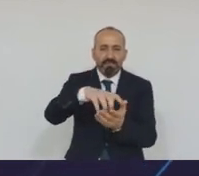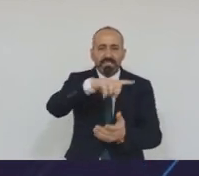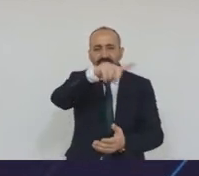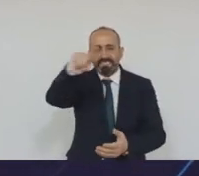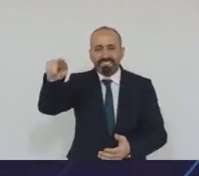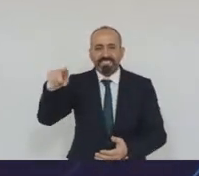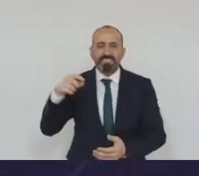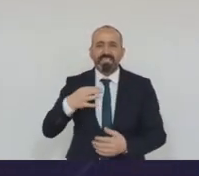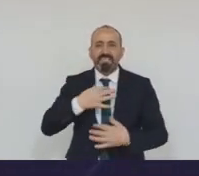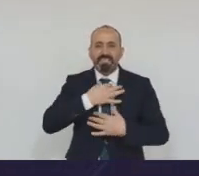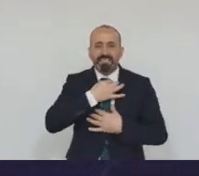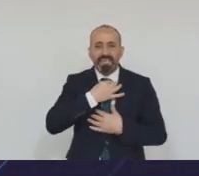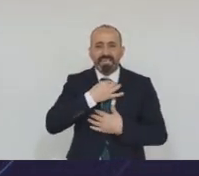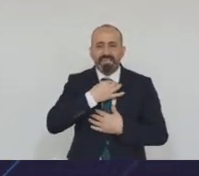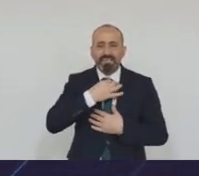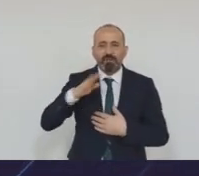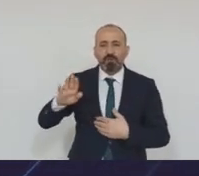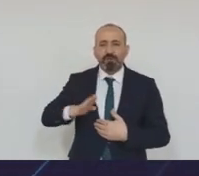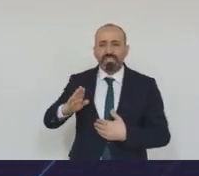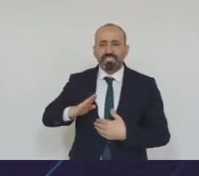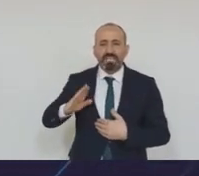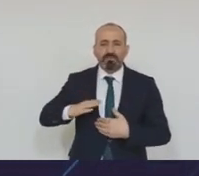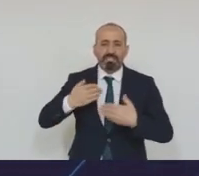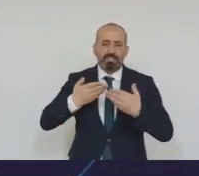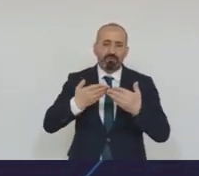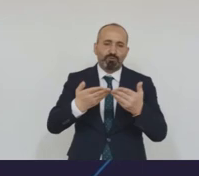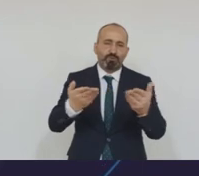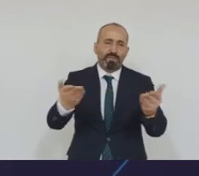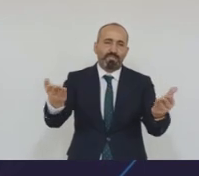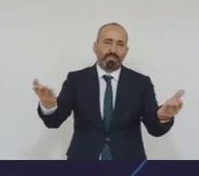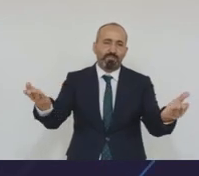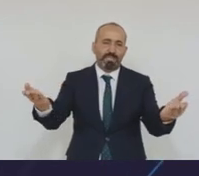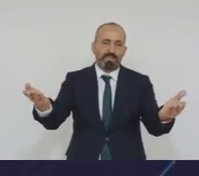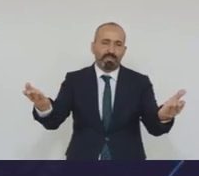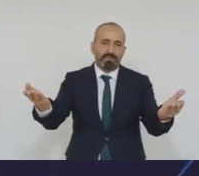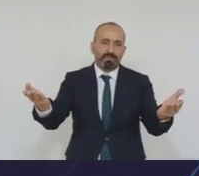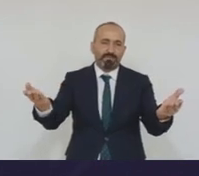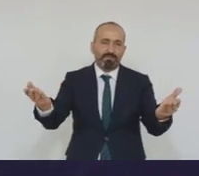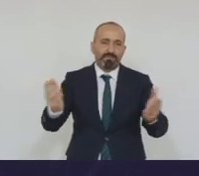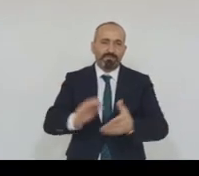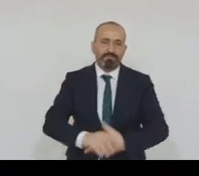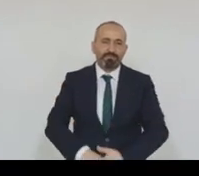kantin siz değerli öğrencilerimize sunulan imkanlardır.